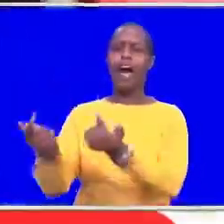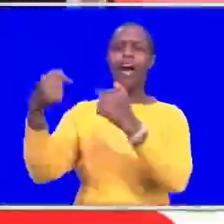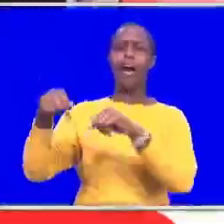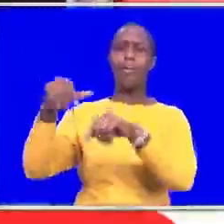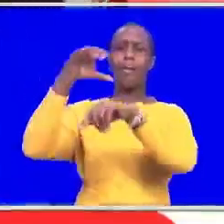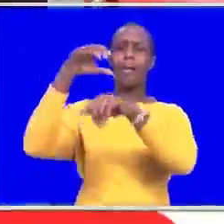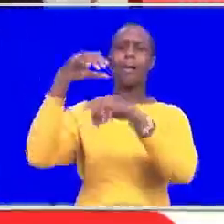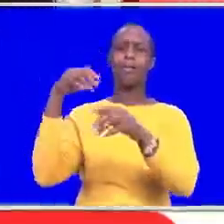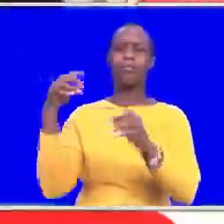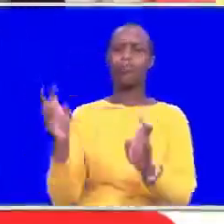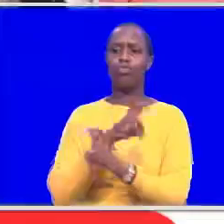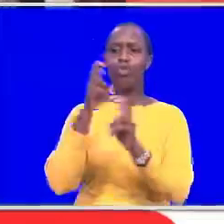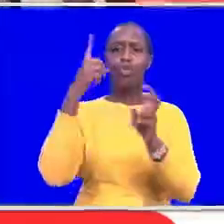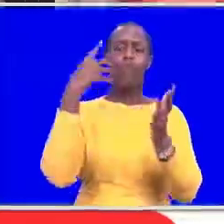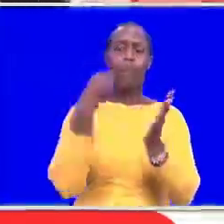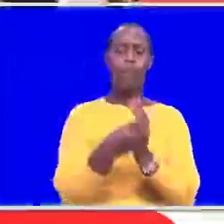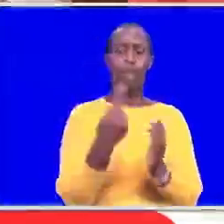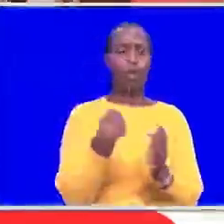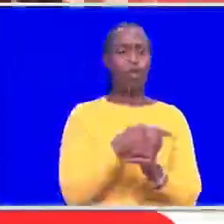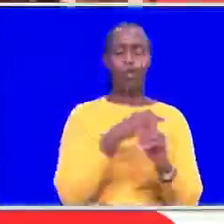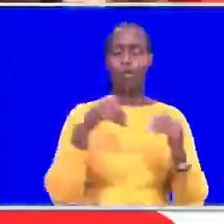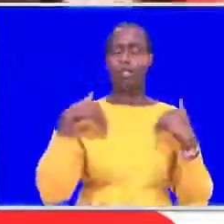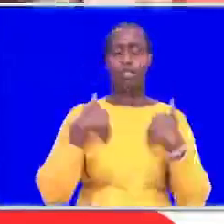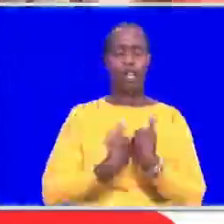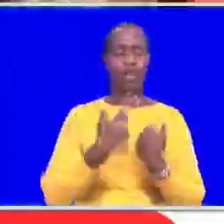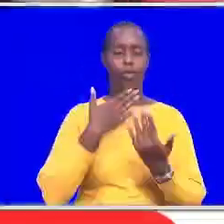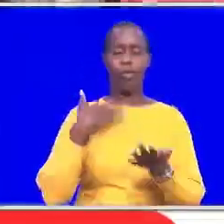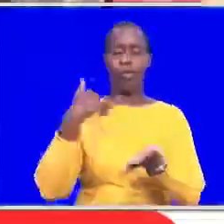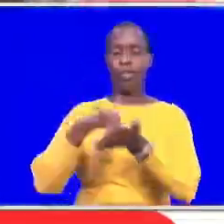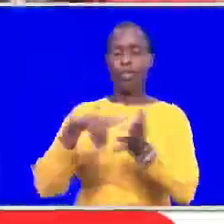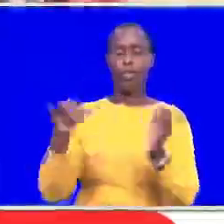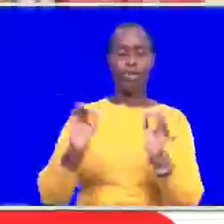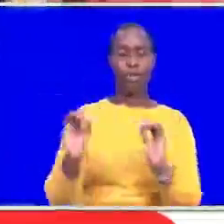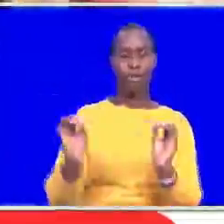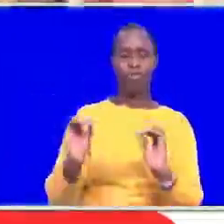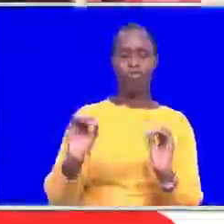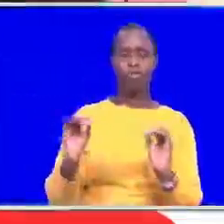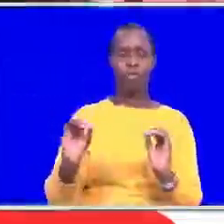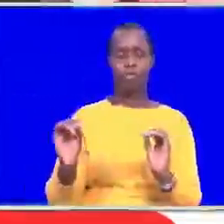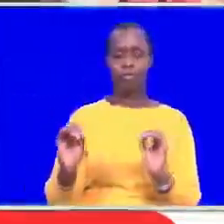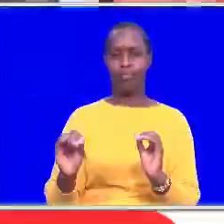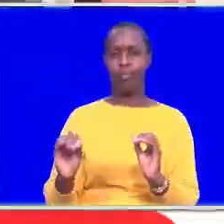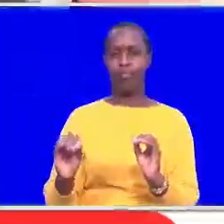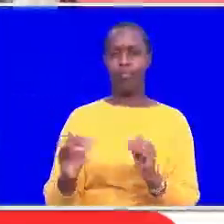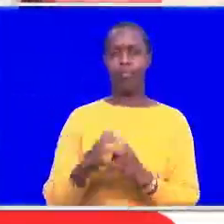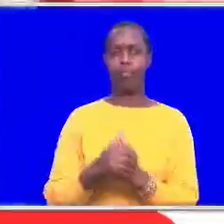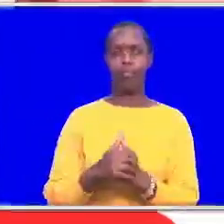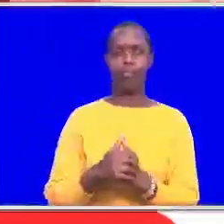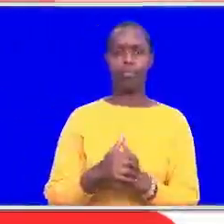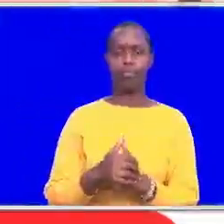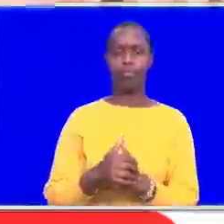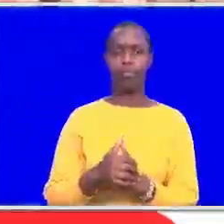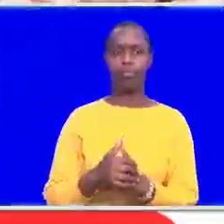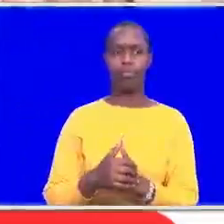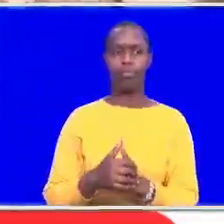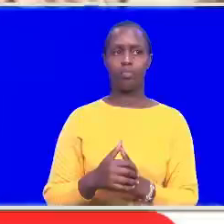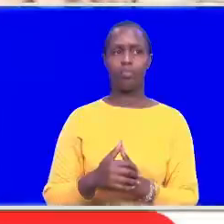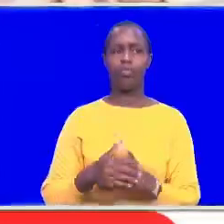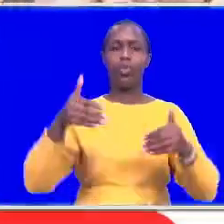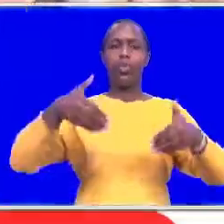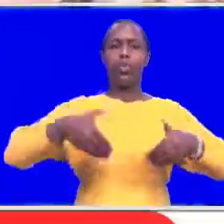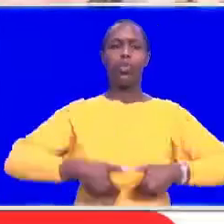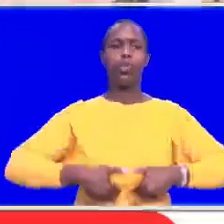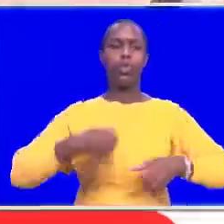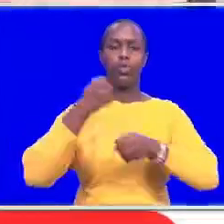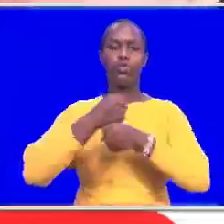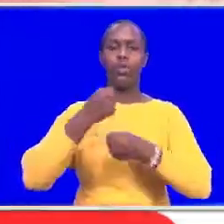Mayanja tunafanya nini? Tumechoka. Tumesema leo lazima atoke hapa. Acha kutumiwa. Vijana tuna kazi. Ukiweka